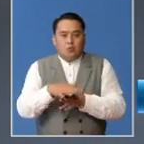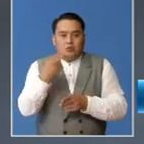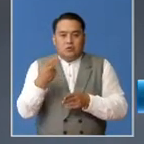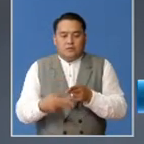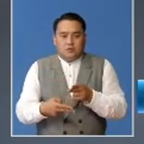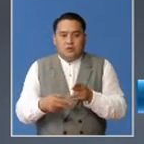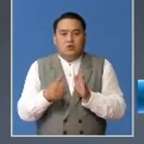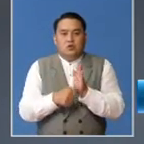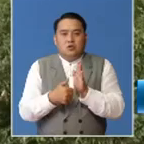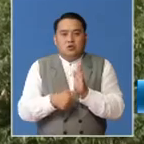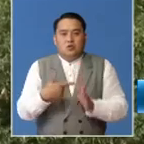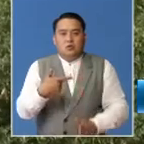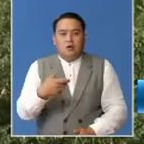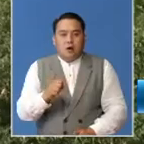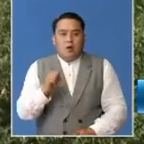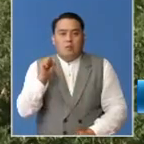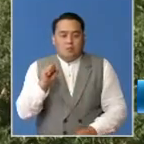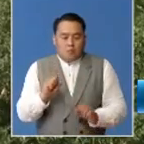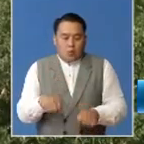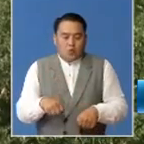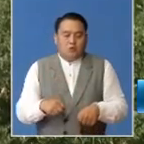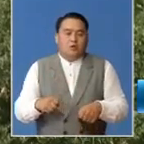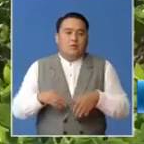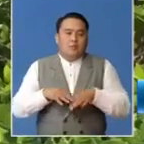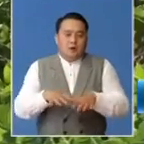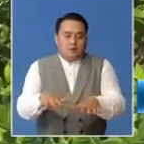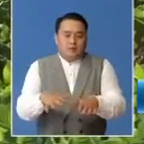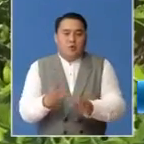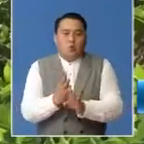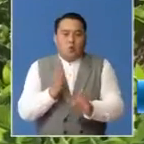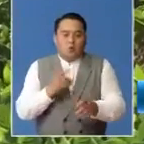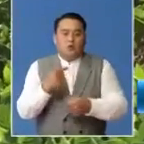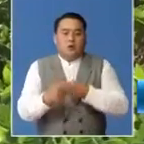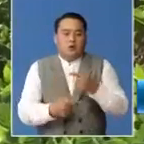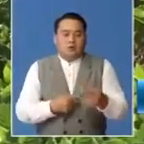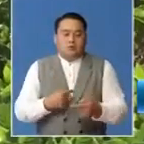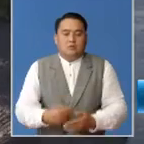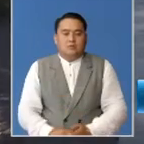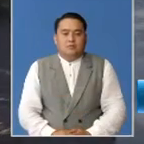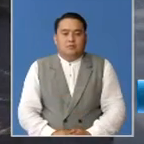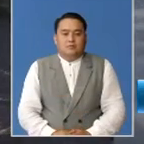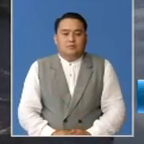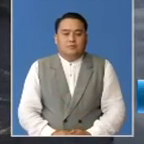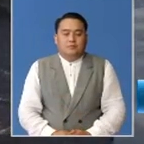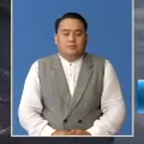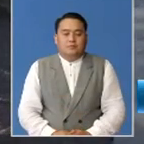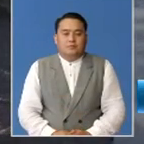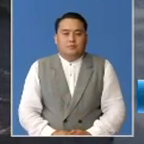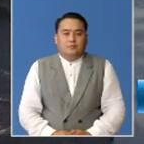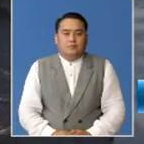завершена. 600 гектаров земли вновь можно орошать. Остальные участки ждут своей очереди в ближайшие дни.